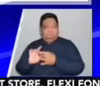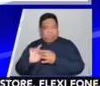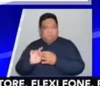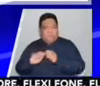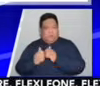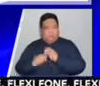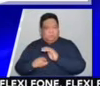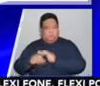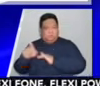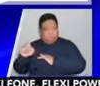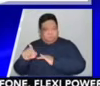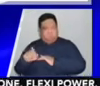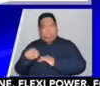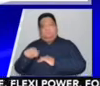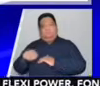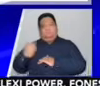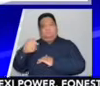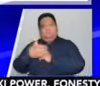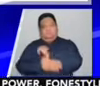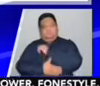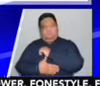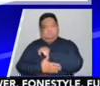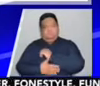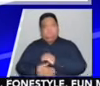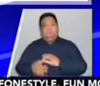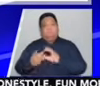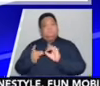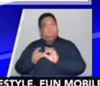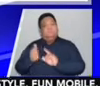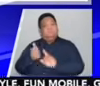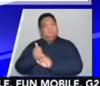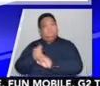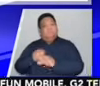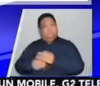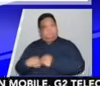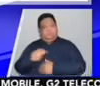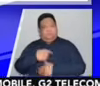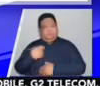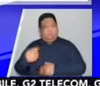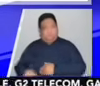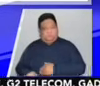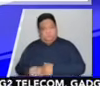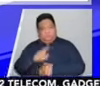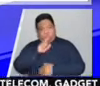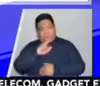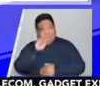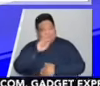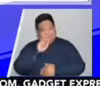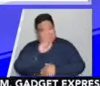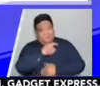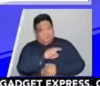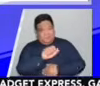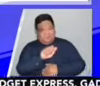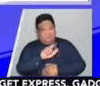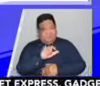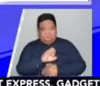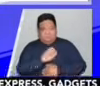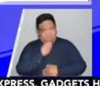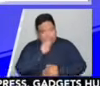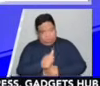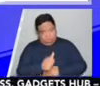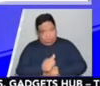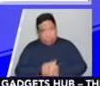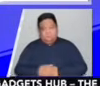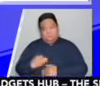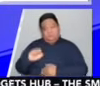ipinanganak siya sa China at hindi niya totoong kapatid ang sinibak na alkalde 18 ang ginawa ni Sheila na konektado siya sa Pogo